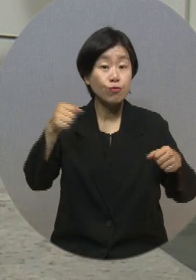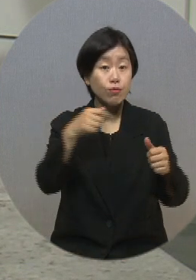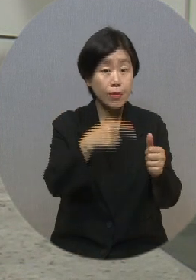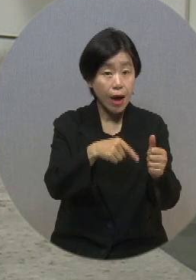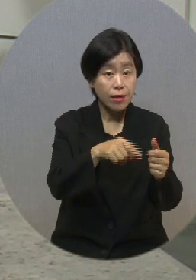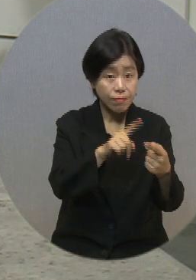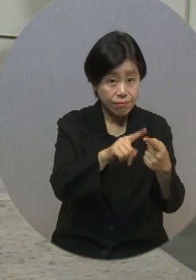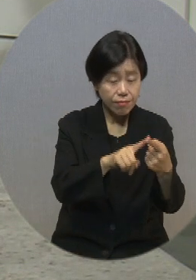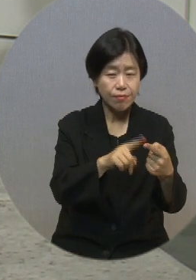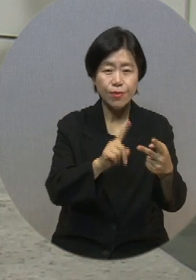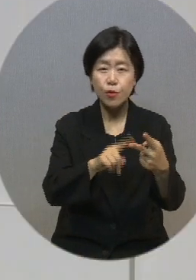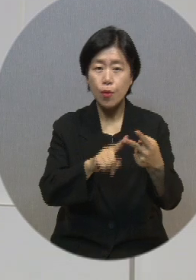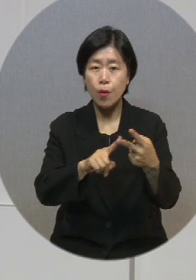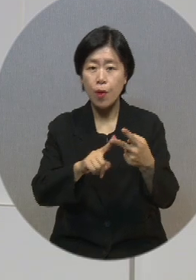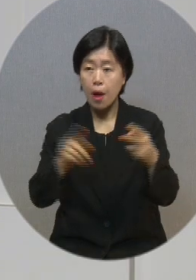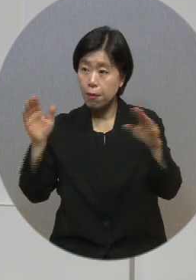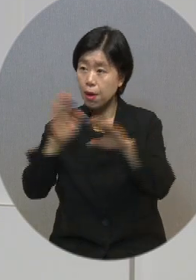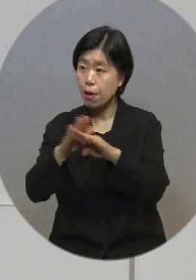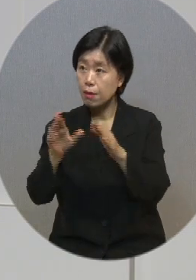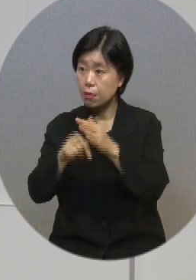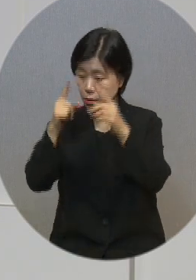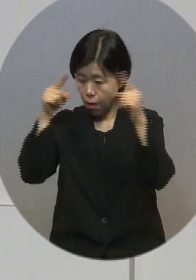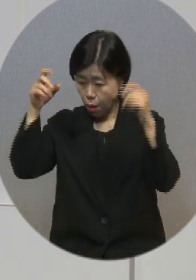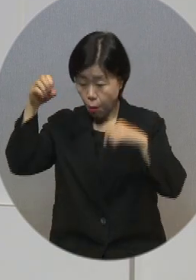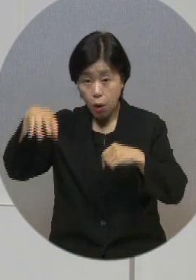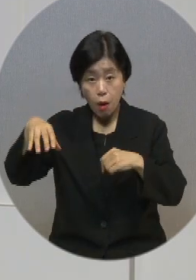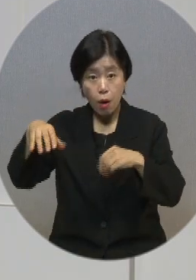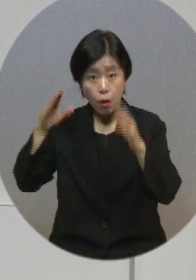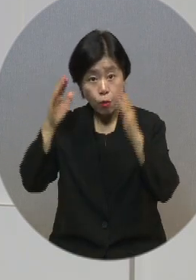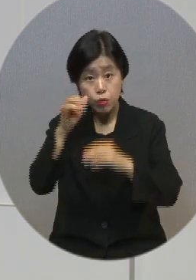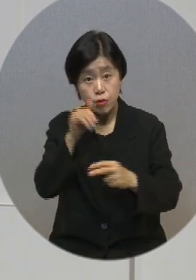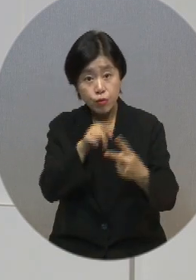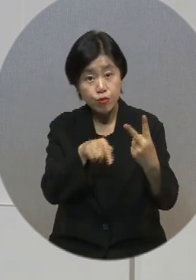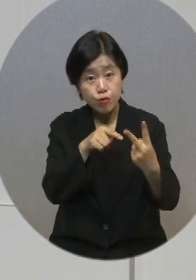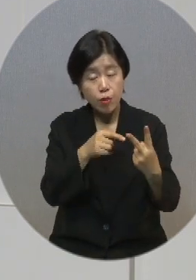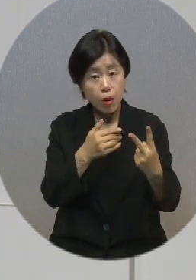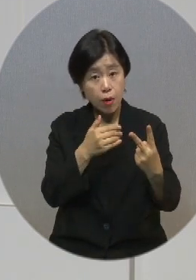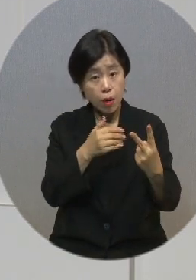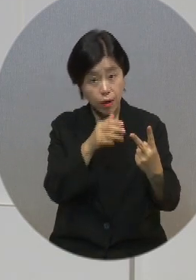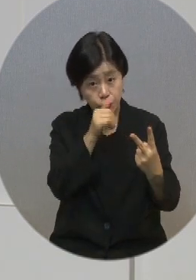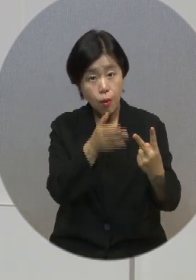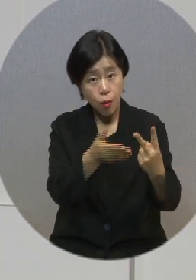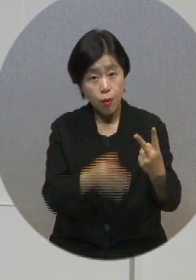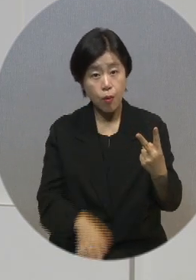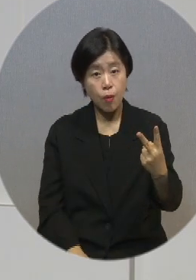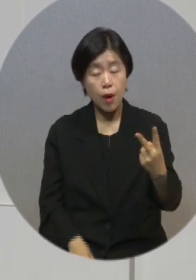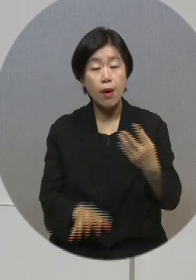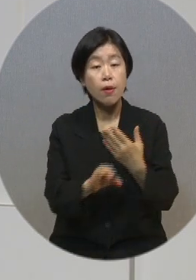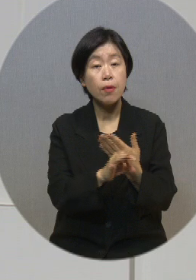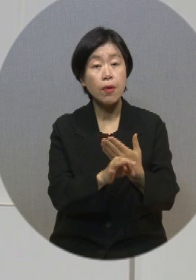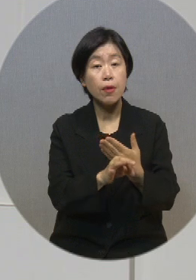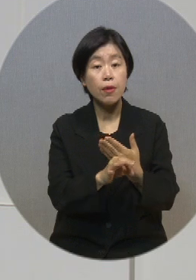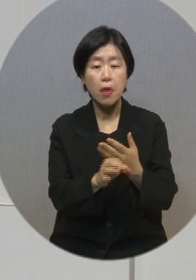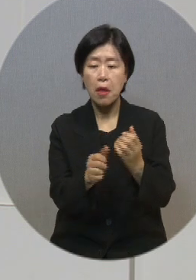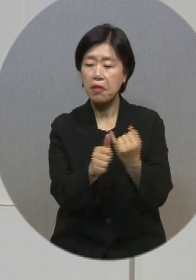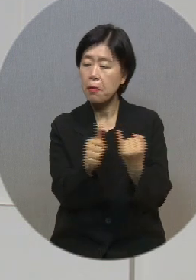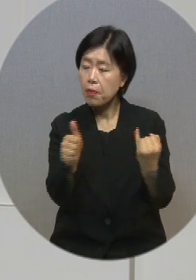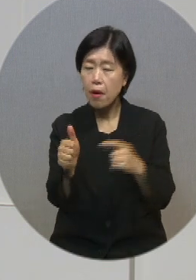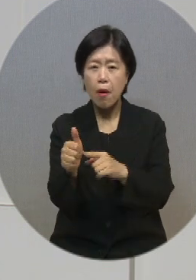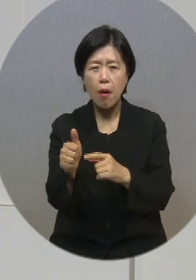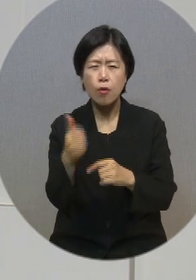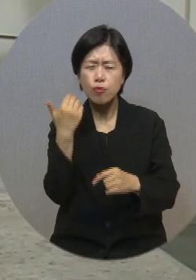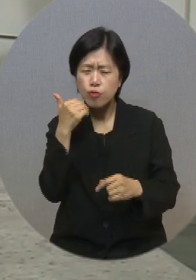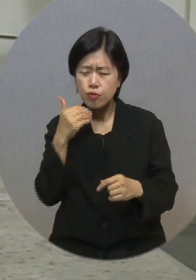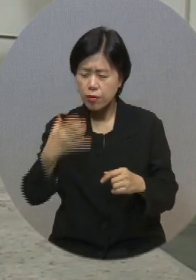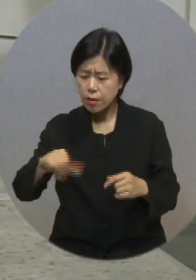네. 그러면은 네. 이 남편분이나 가족분들이 어떤 그 외조라고 할까요? 네. 네. 도와주지 않으면